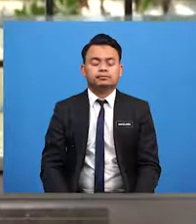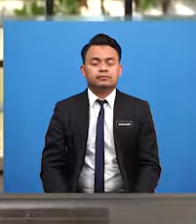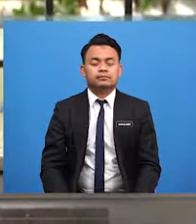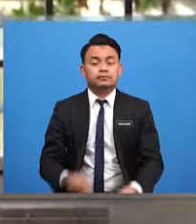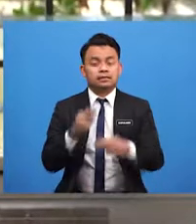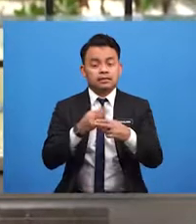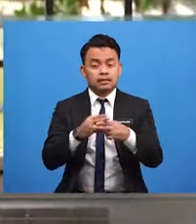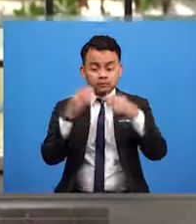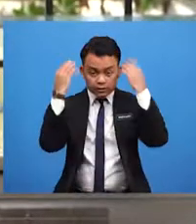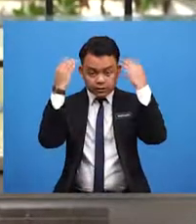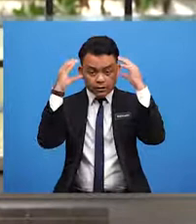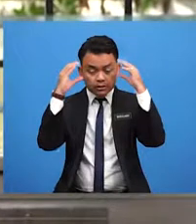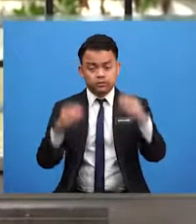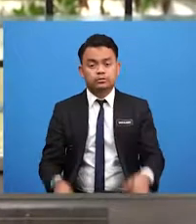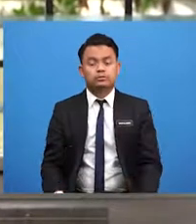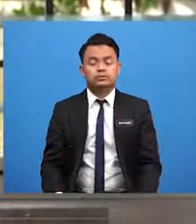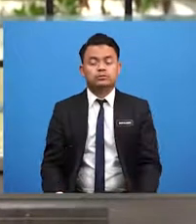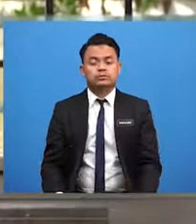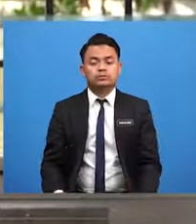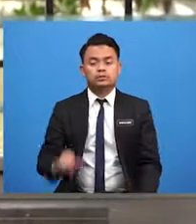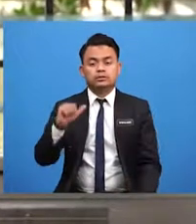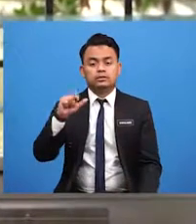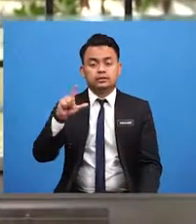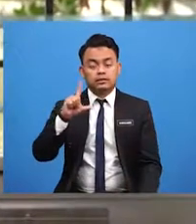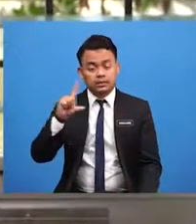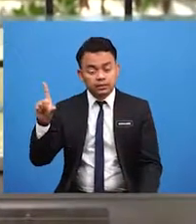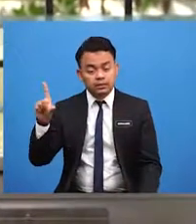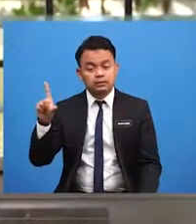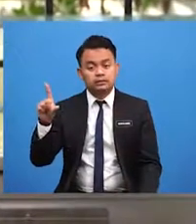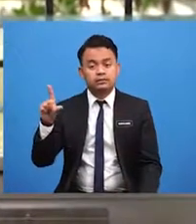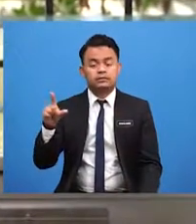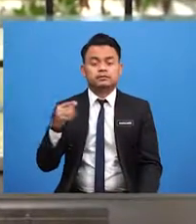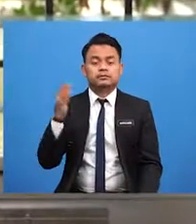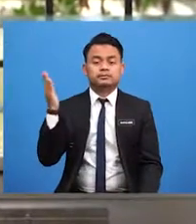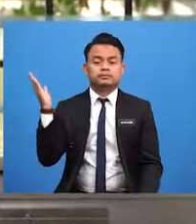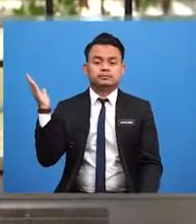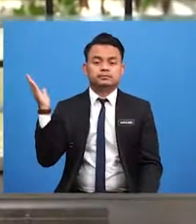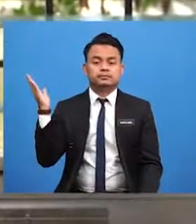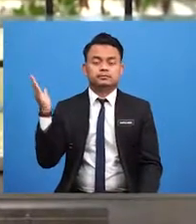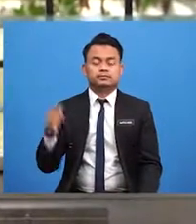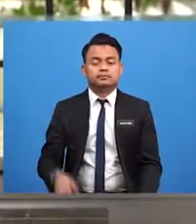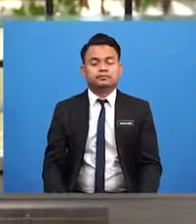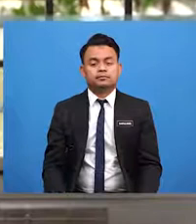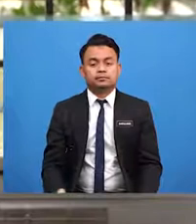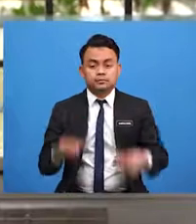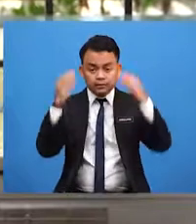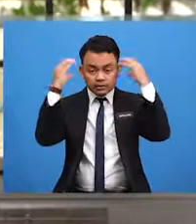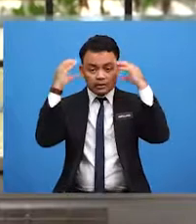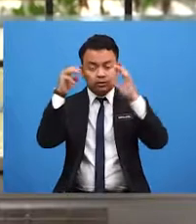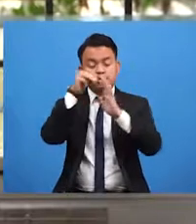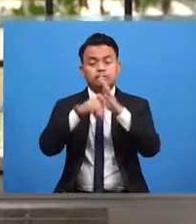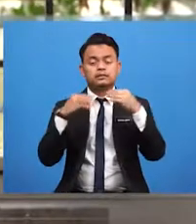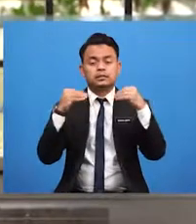Nama cikgu ialah Cikgu Revati Anak Perempuan P. Guru Sami. Cikgu mengajar